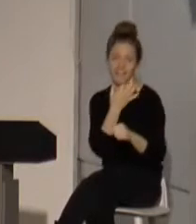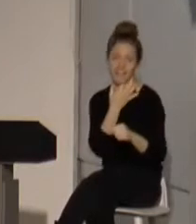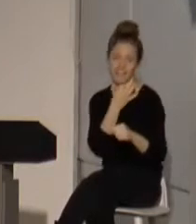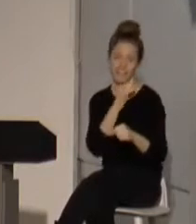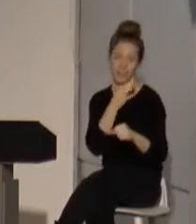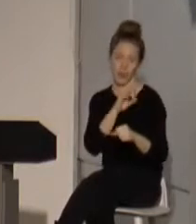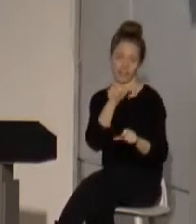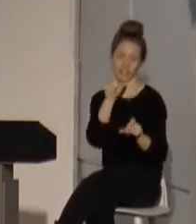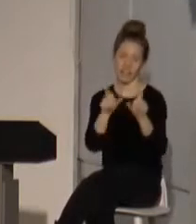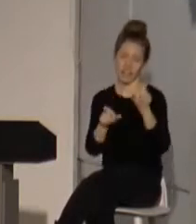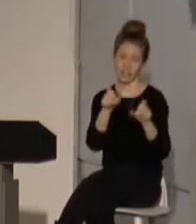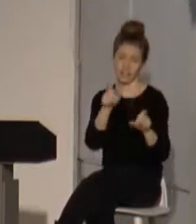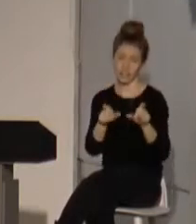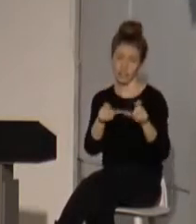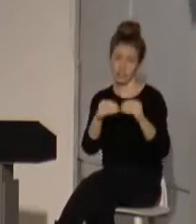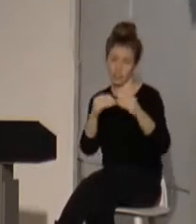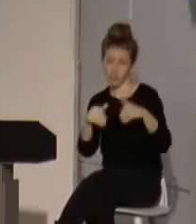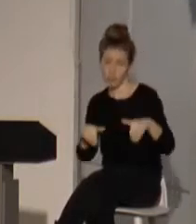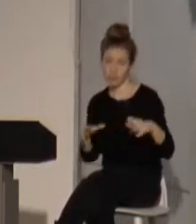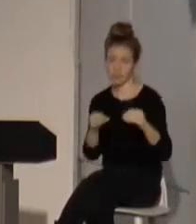עם מוגבלות עם אחרת.